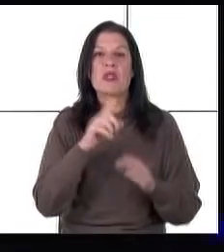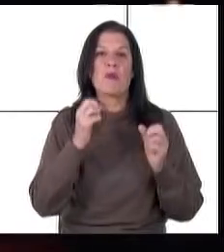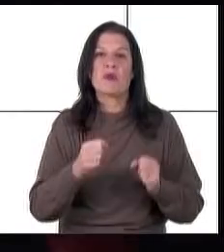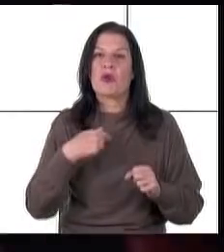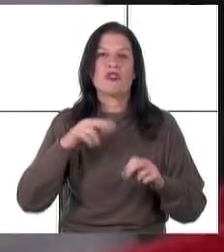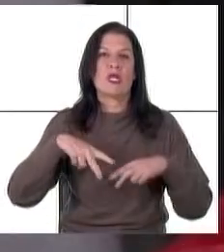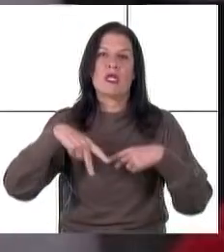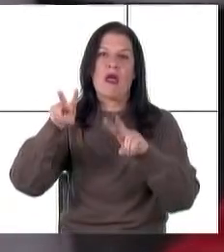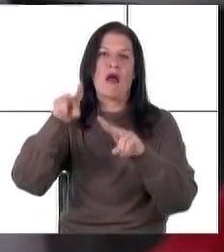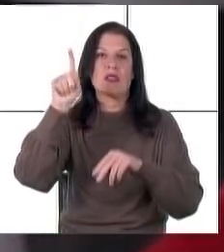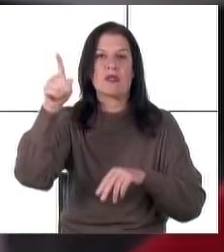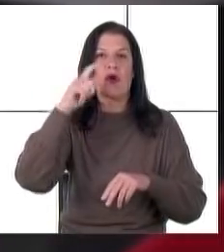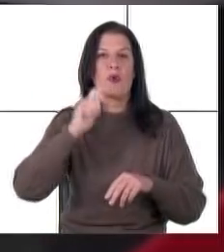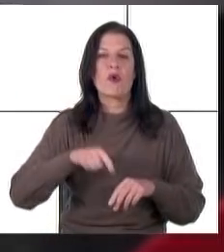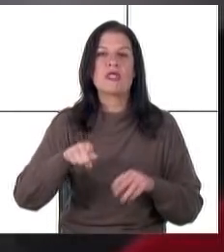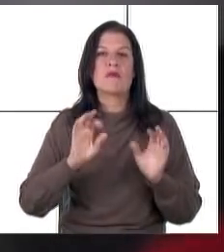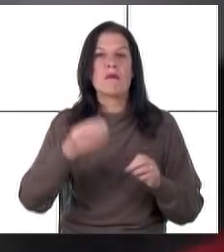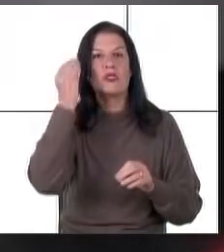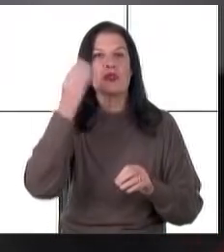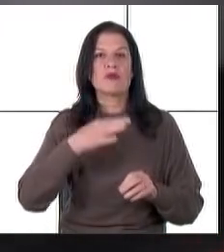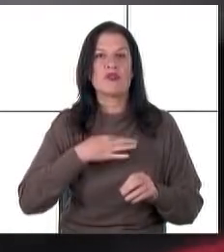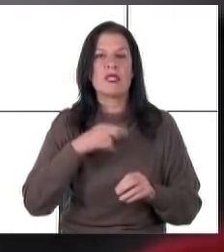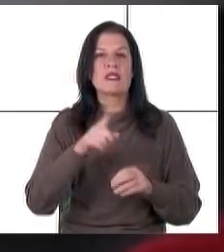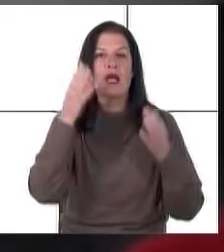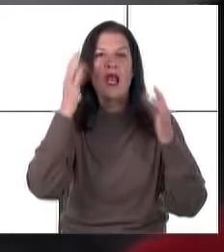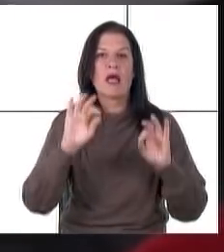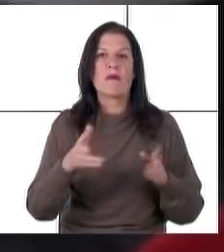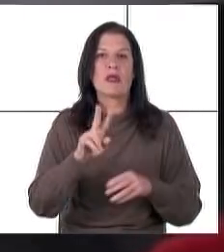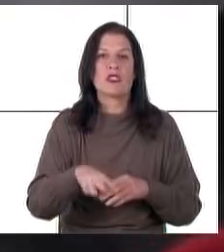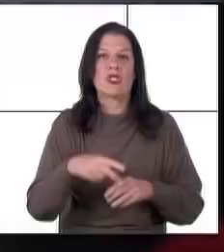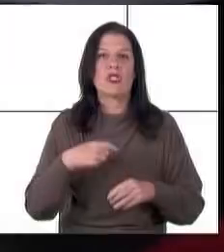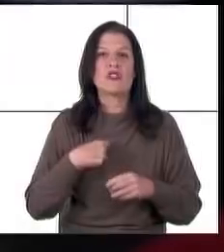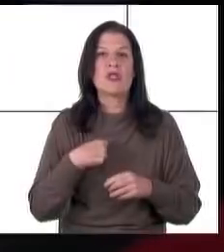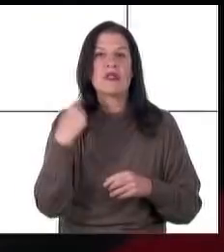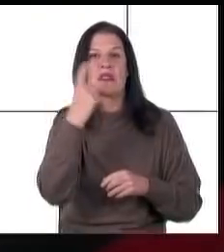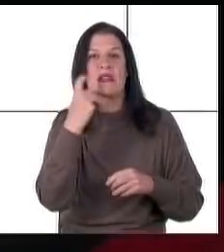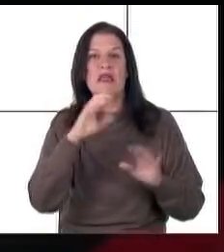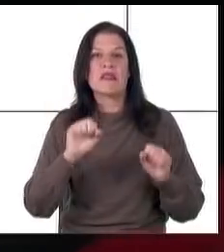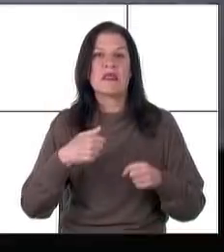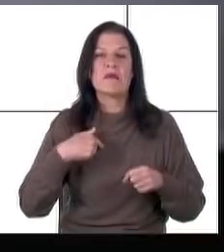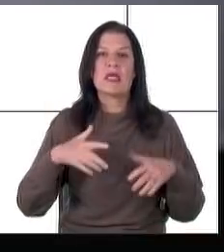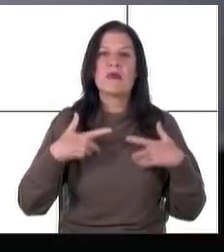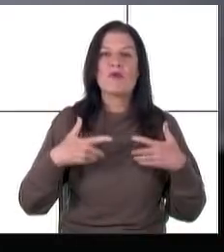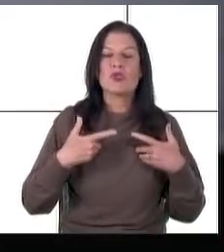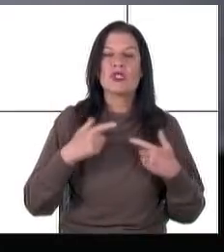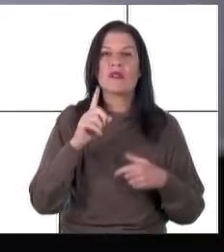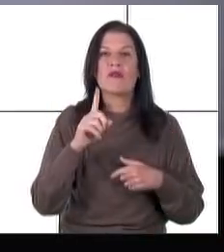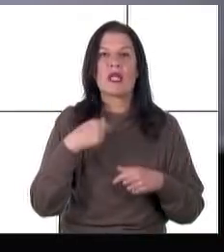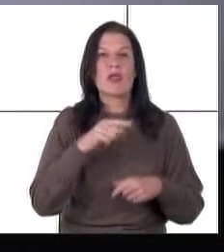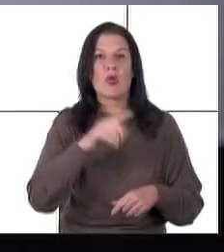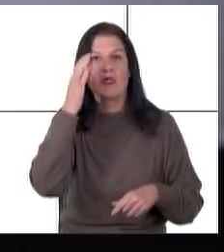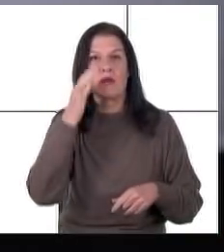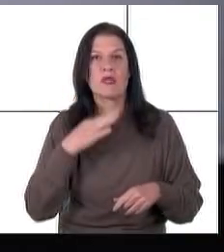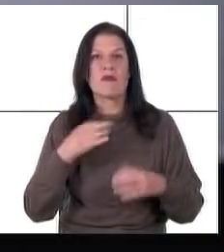будет уроком. Надо ценить вовремя все. Ну вот я жила, я по факту была счастливая. Я просто не замечала. Пришла война и